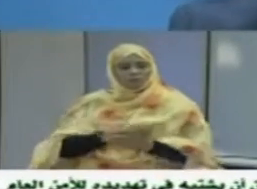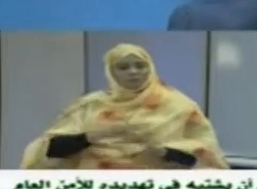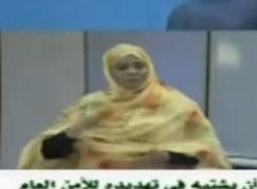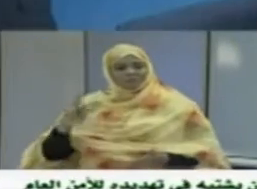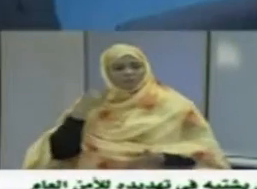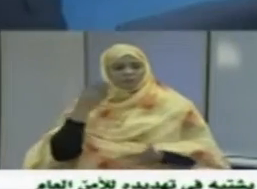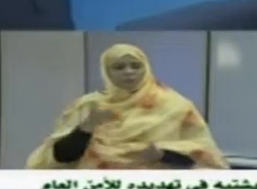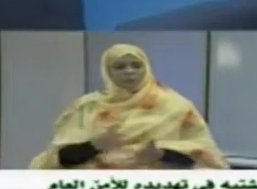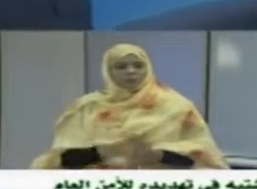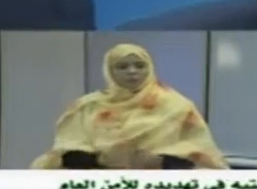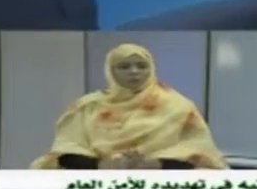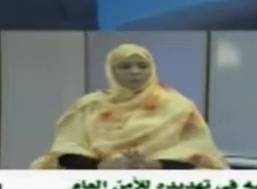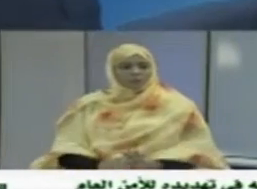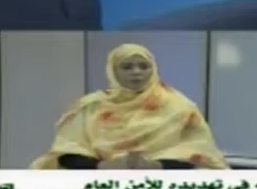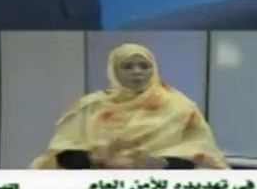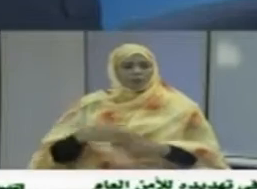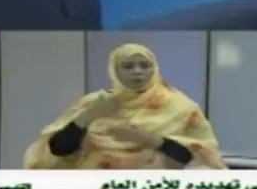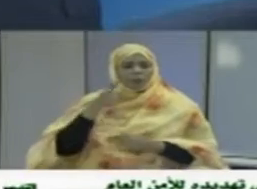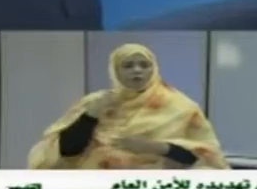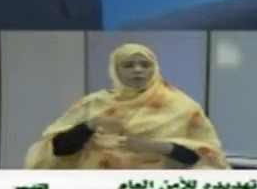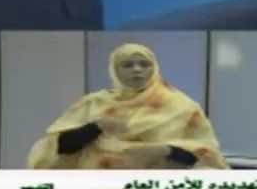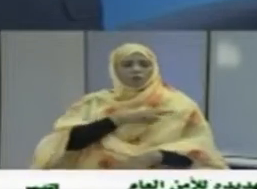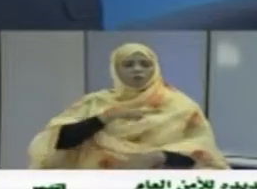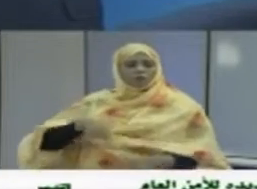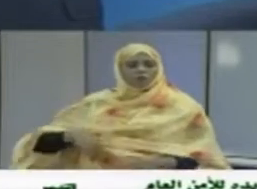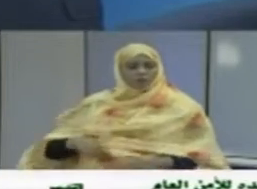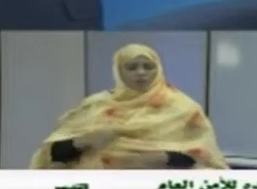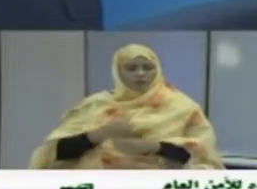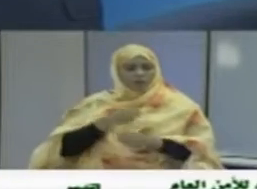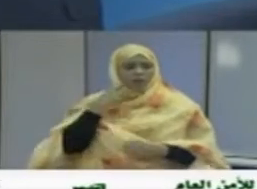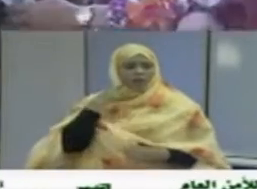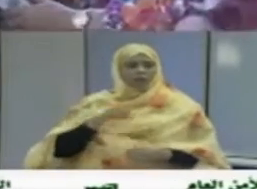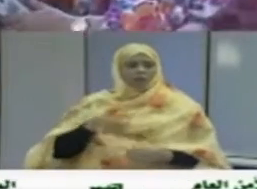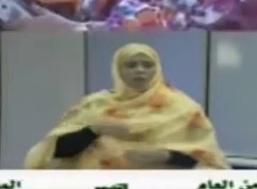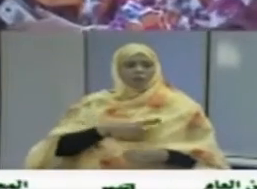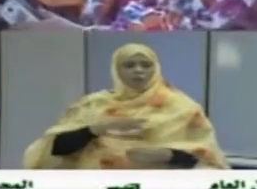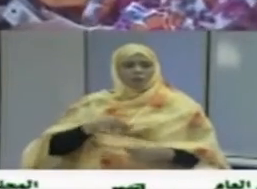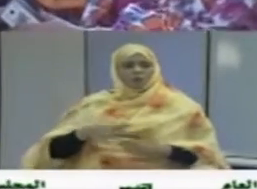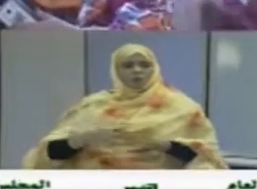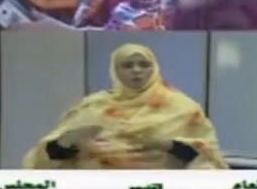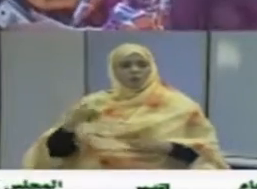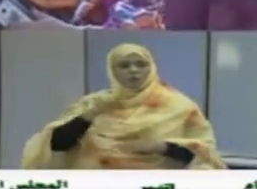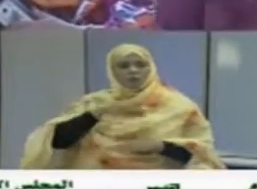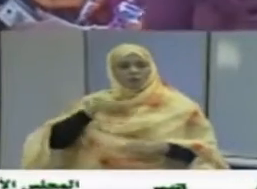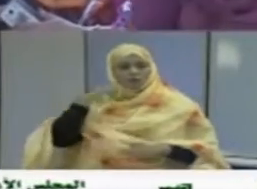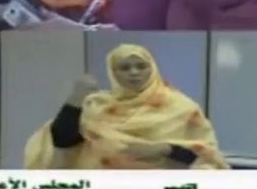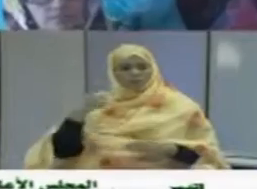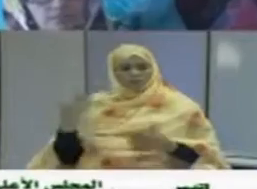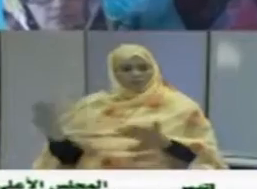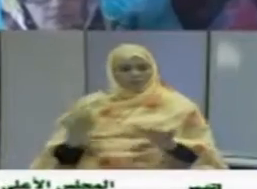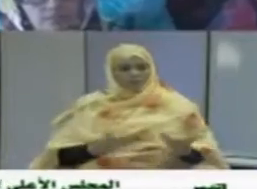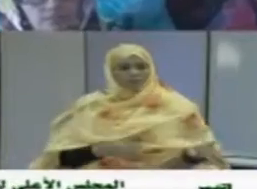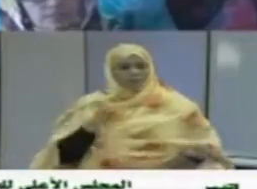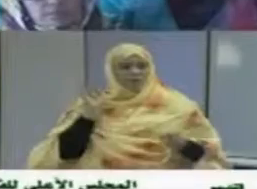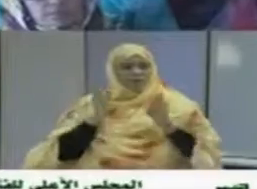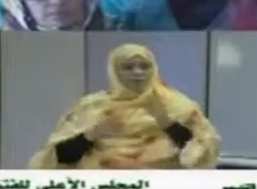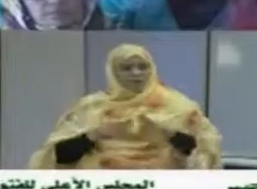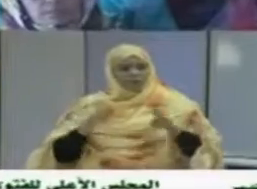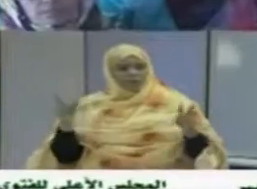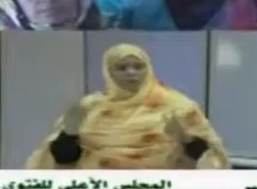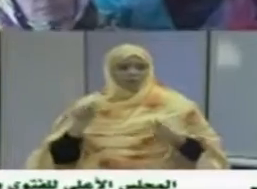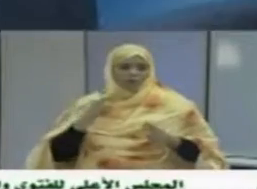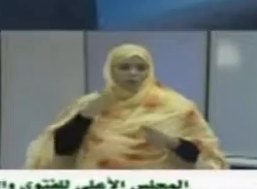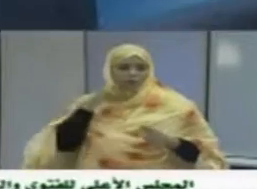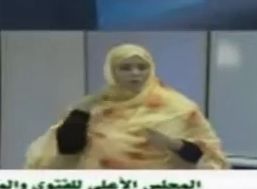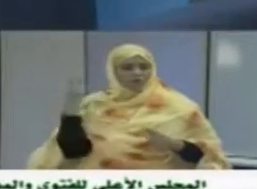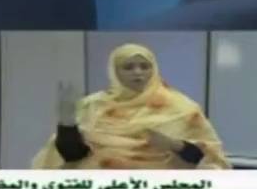الهامة. بدوره عمدة بلدية نواديبو السيد محمد المعطلة رحب باحتضان المدينة لهذه التظاهرة، مستعرضا